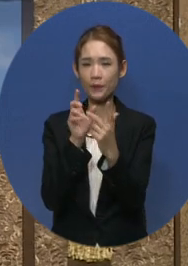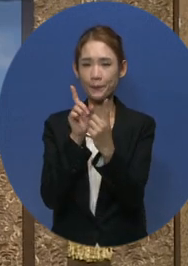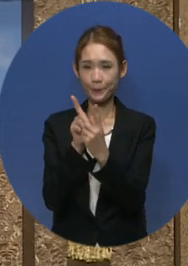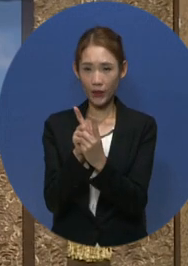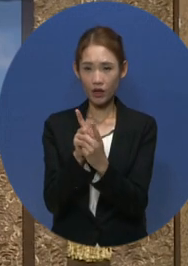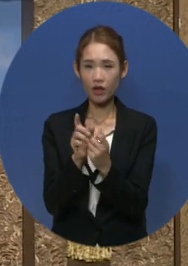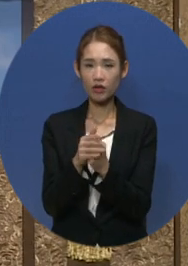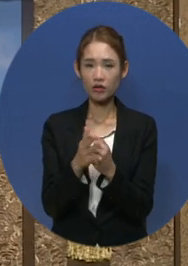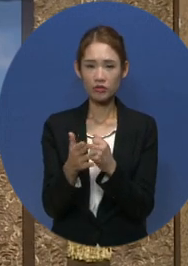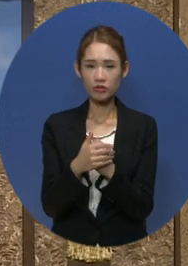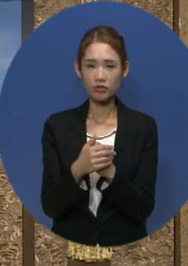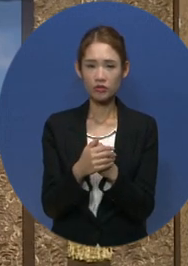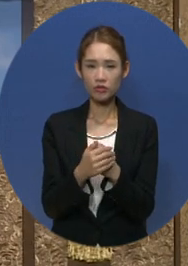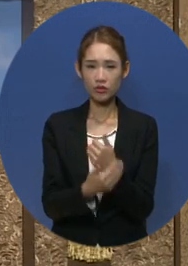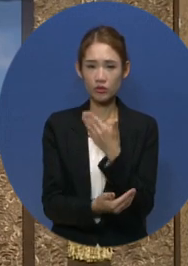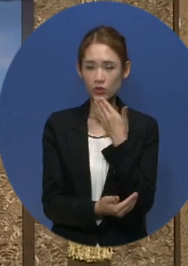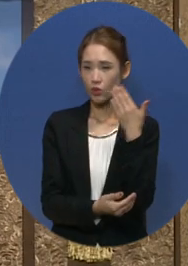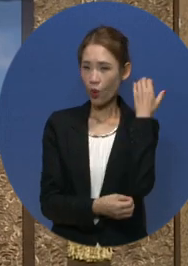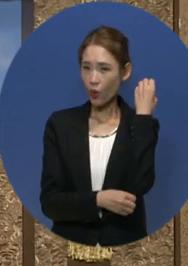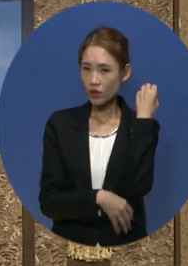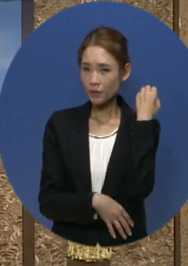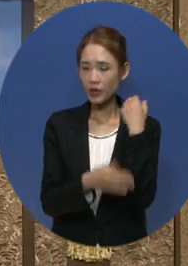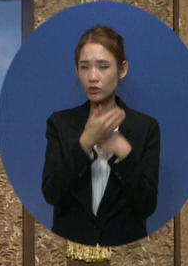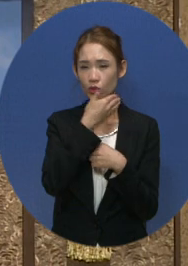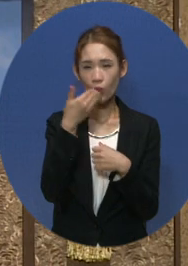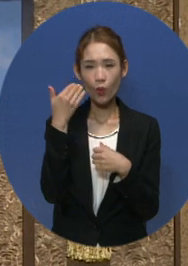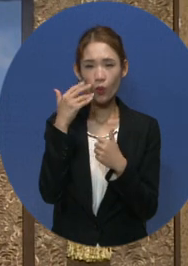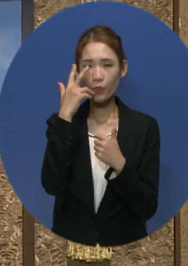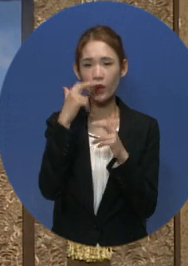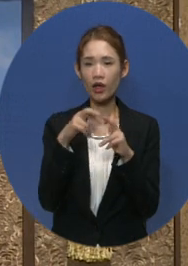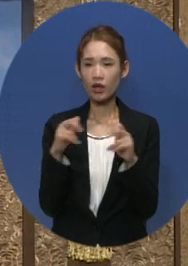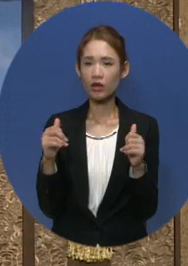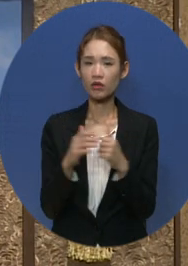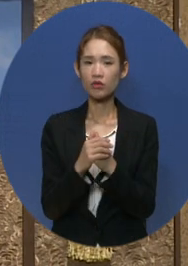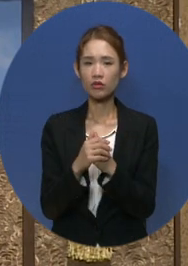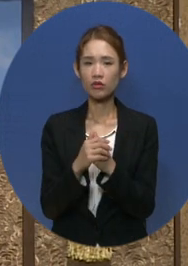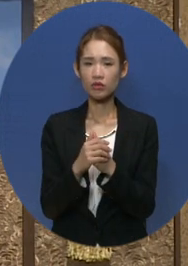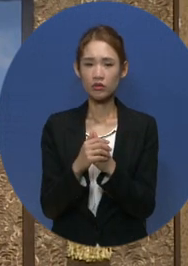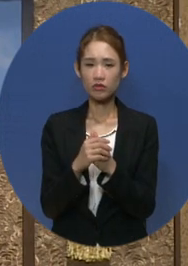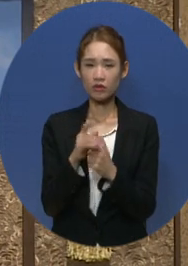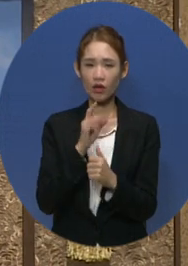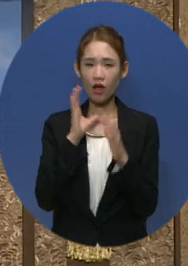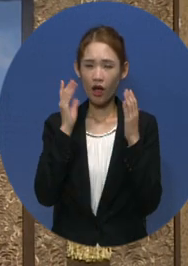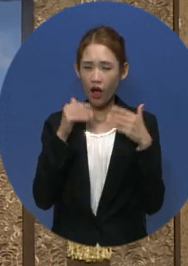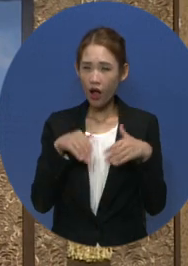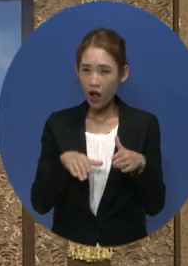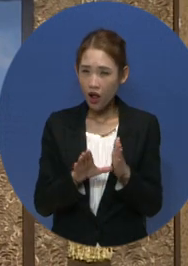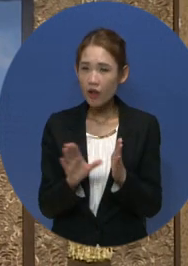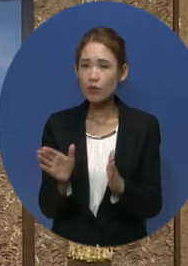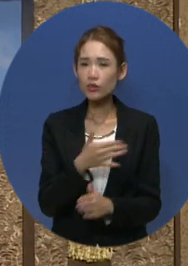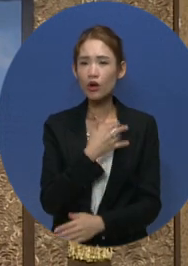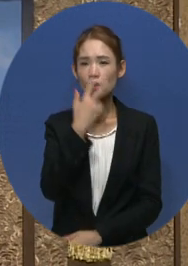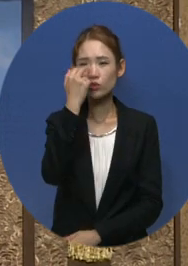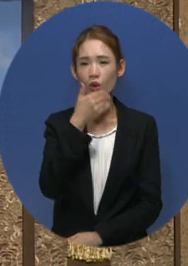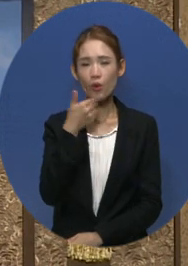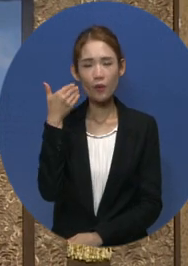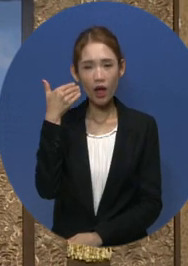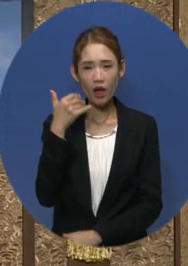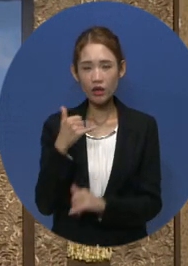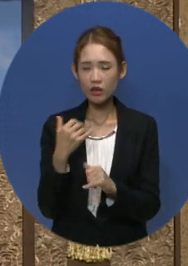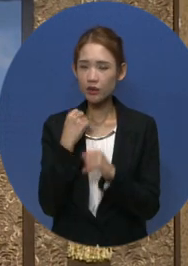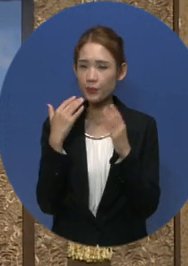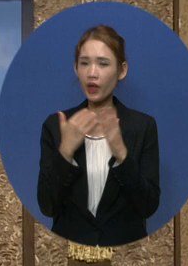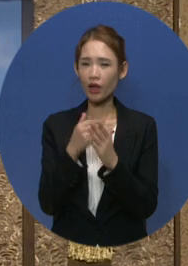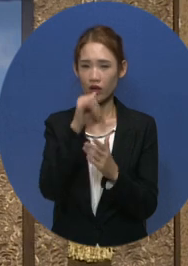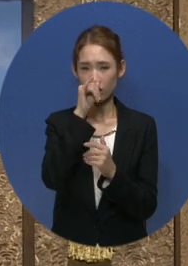사람은 농기반 농맹인 이렇게 하거든요. 근데 아예 처음부터 태어날 때 농맹인인 사람이